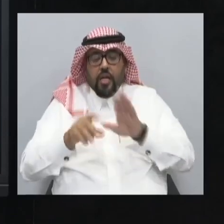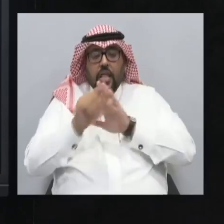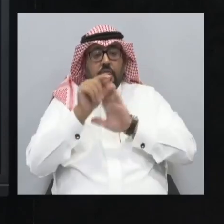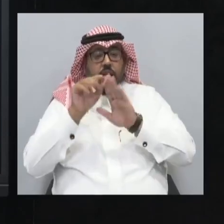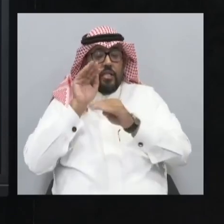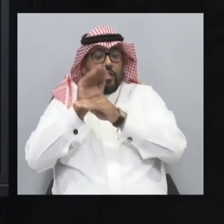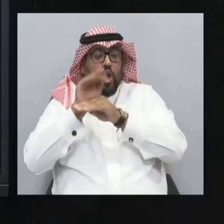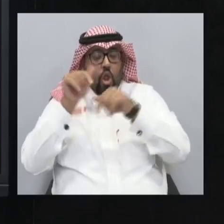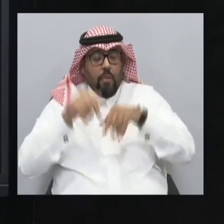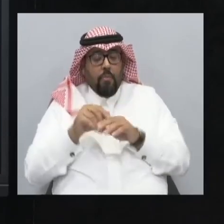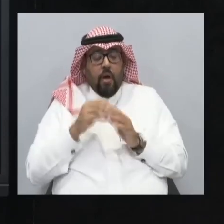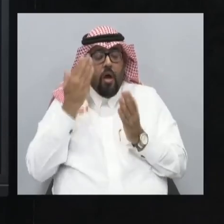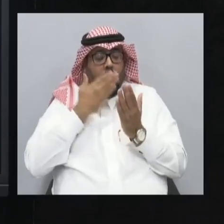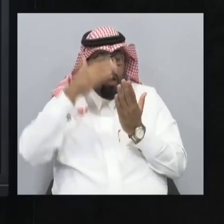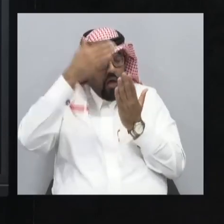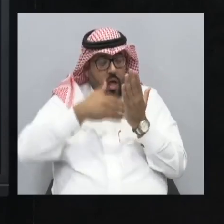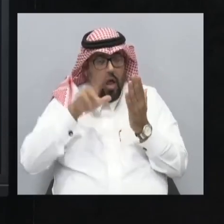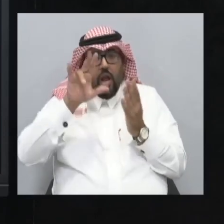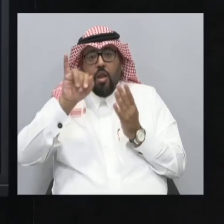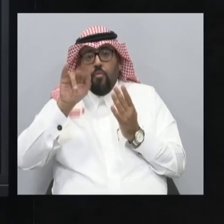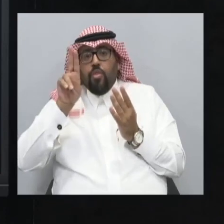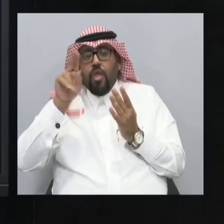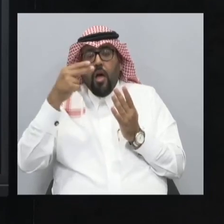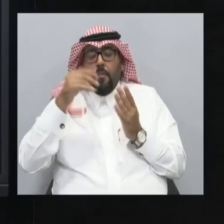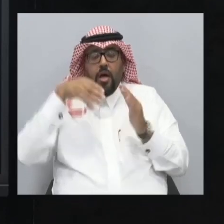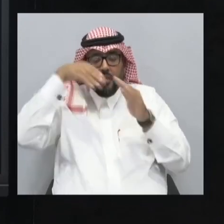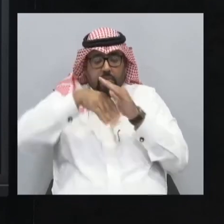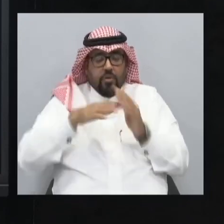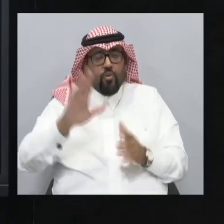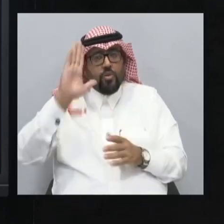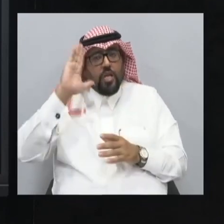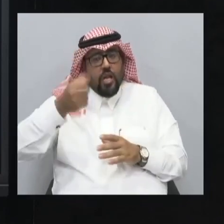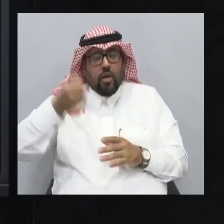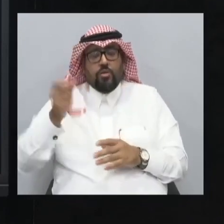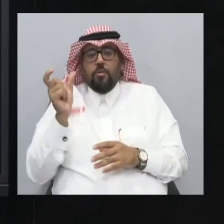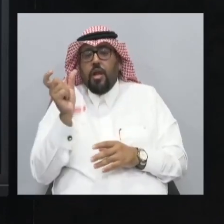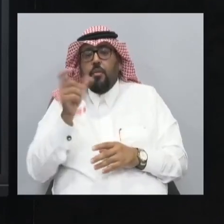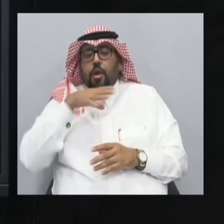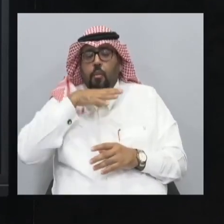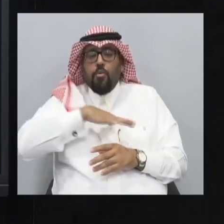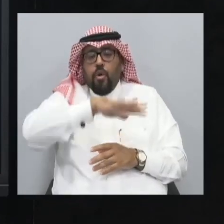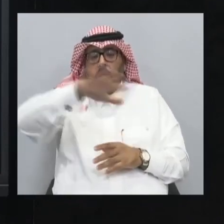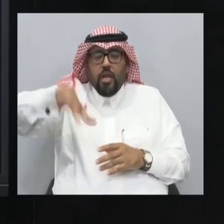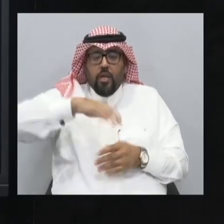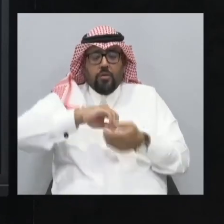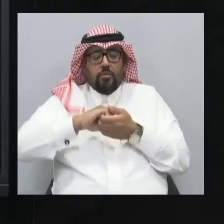الدرس، هي استراتيجية القراءة المتعمقة الجزء الأول منه، وصلى الله وسلم على نبينا محمد وعلى آله وصحبه أجمعين.